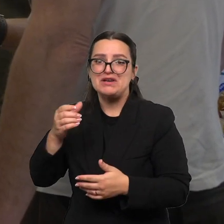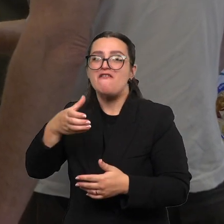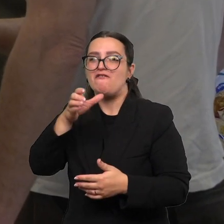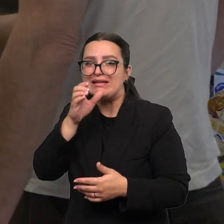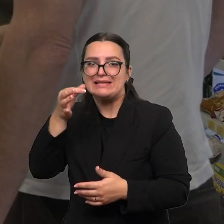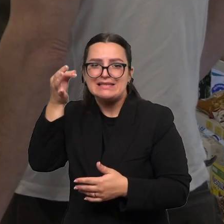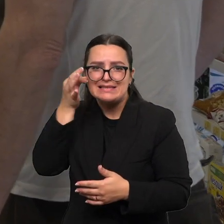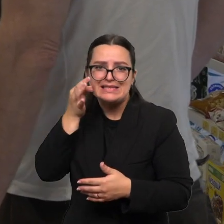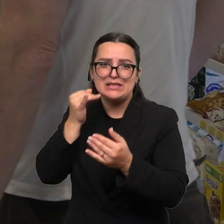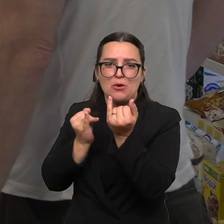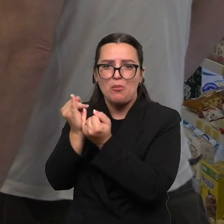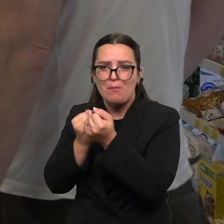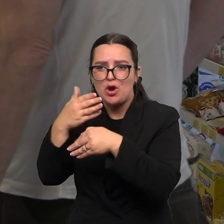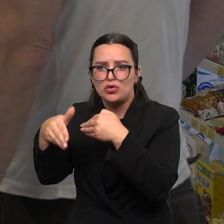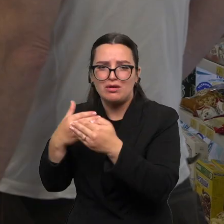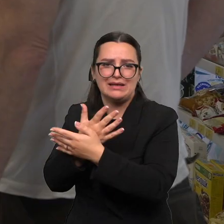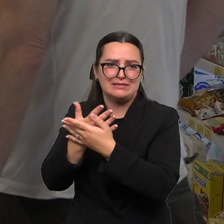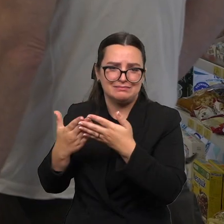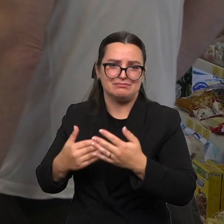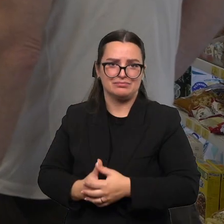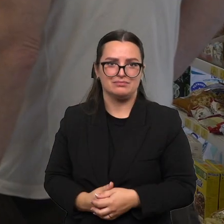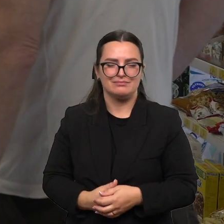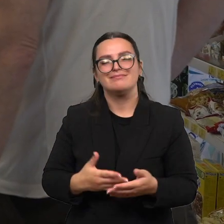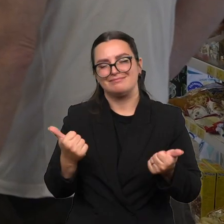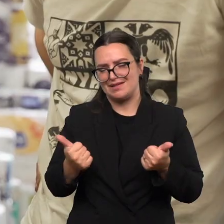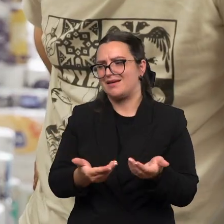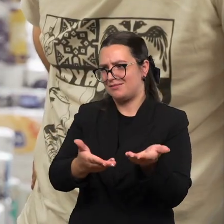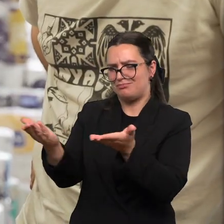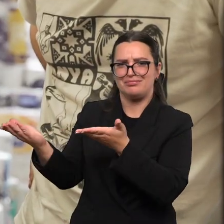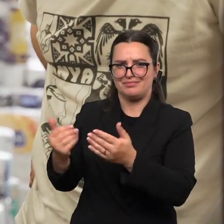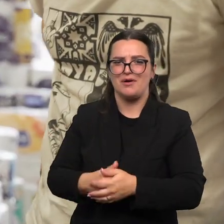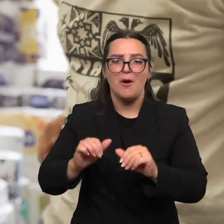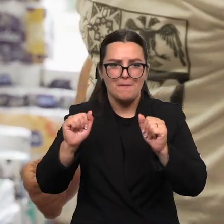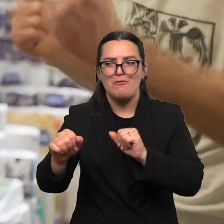ko mes sakėm, saldainį, popieriaus, tualetinį paimti. Rinkitės prekes.